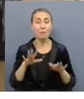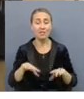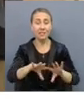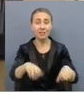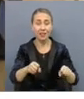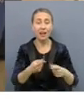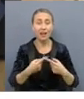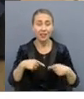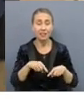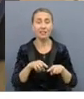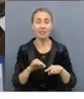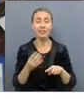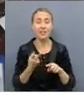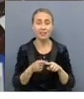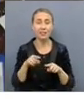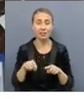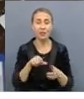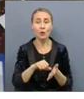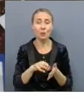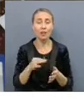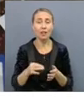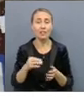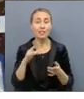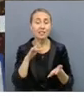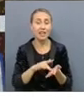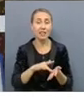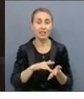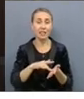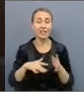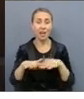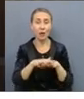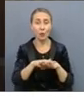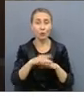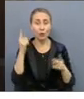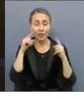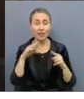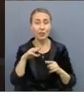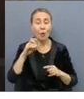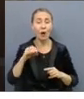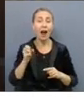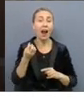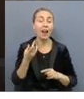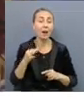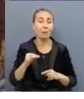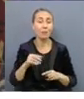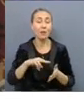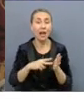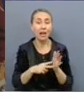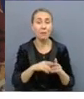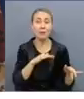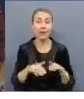организаторы управления культуры архивов и документации Центр народного творчества ИТО «Казахстан а-ля Прима» планируют сделать